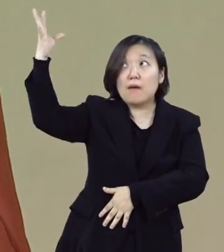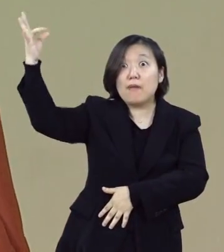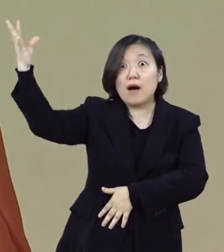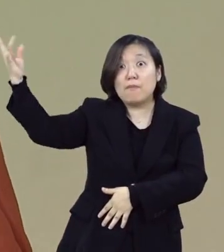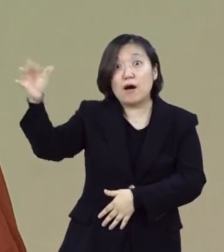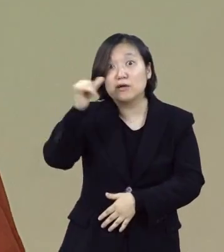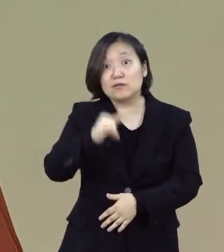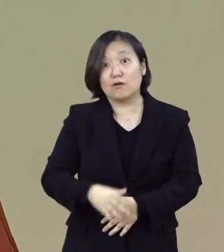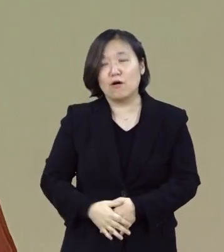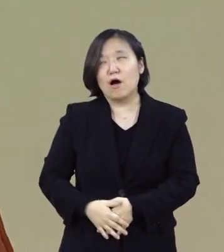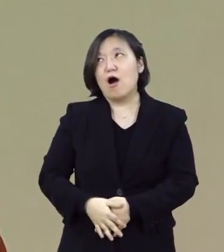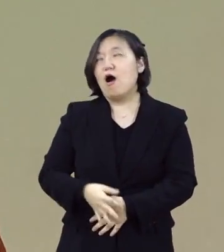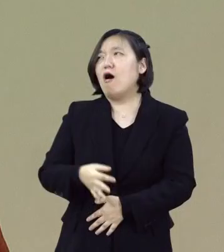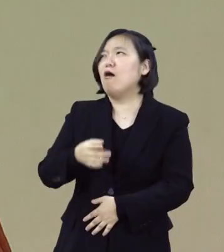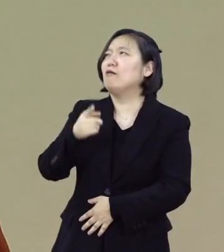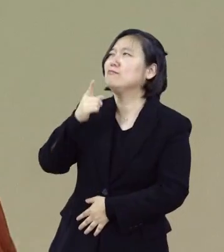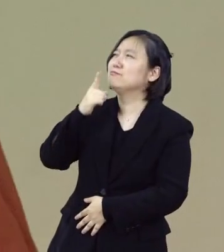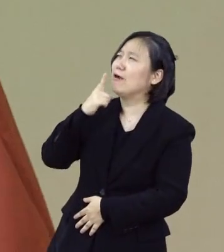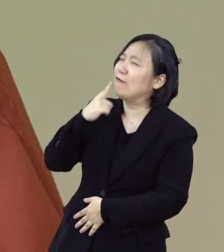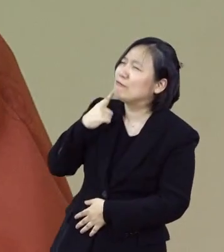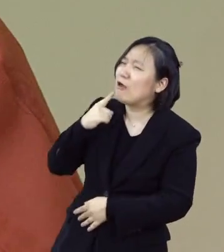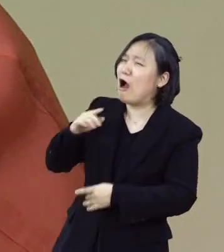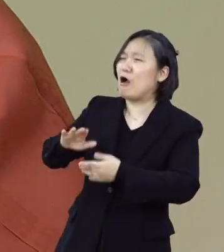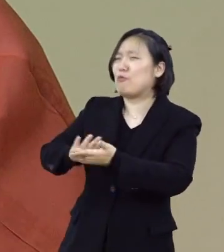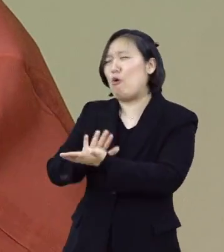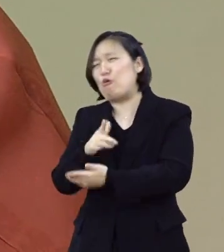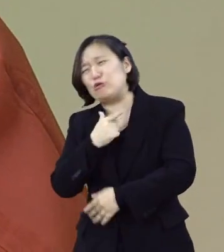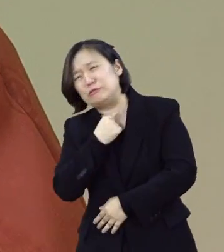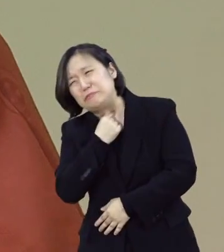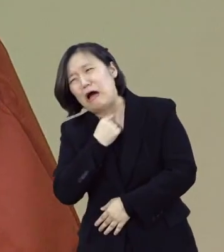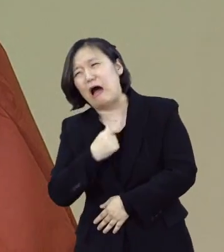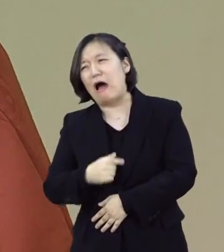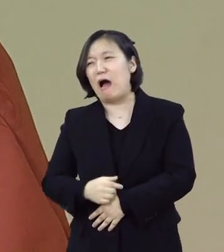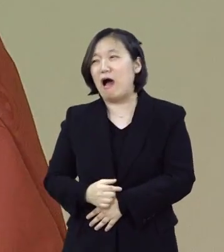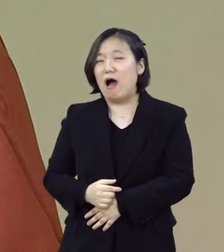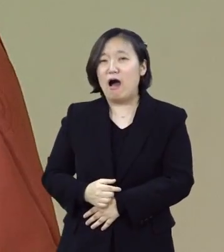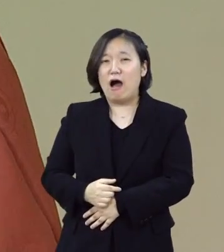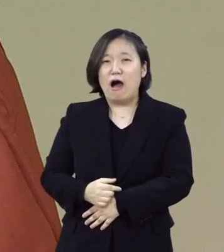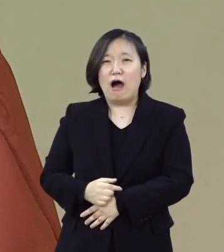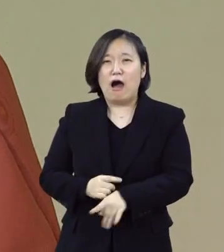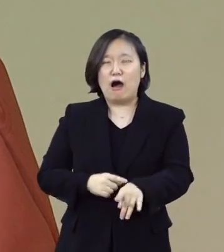싶은데 그냥 주변 사람들 눈치도 있고 체면도 있어서